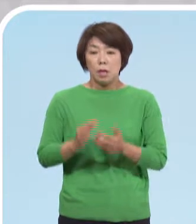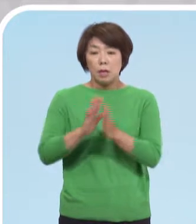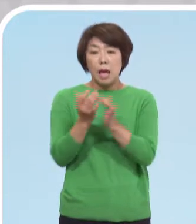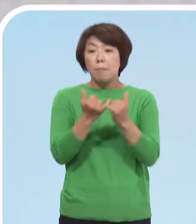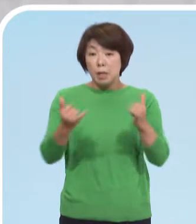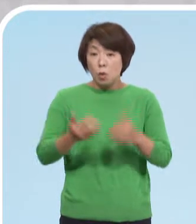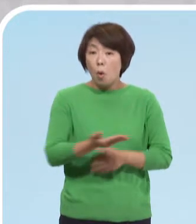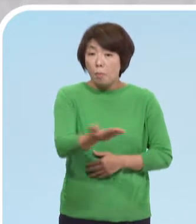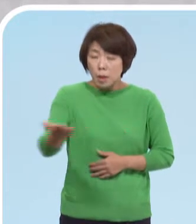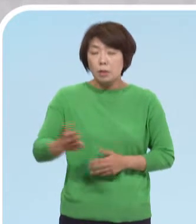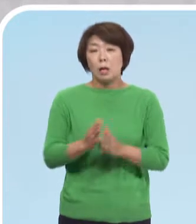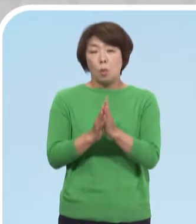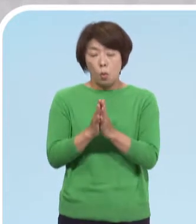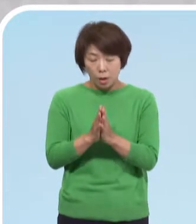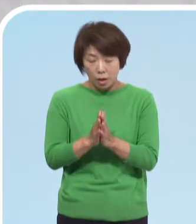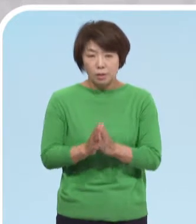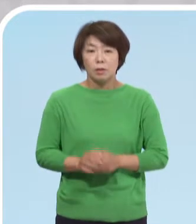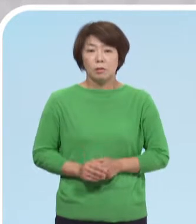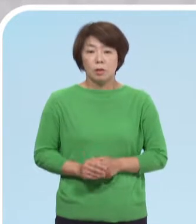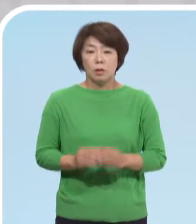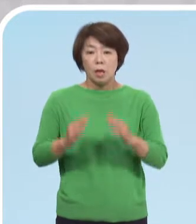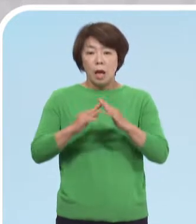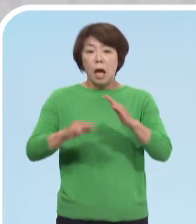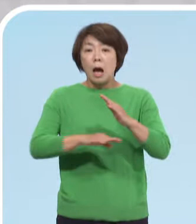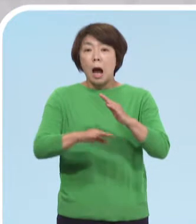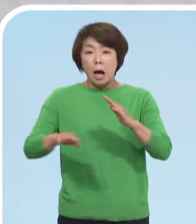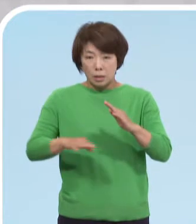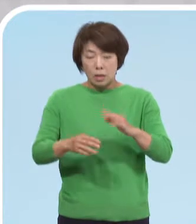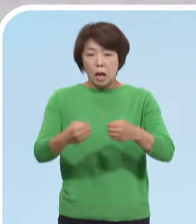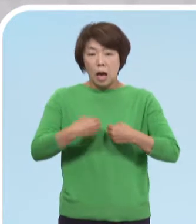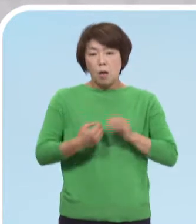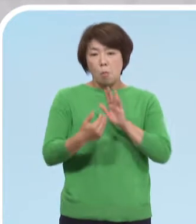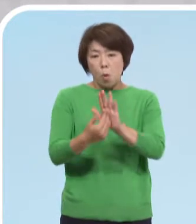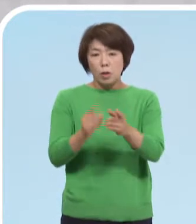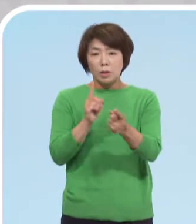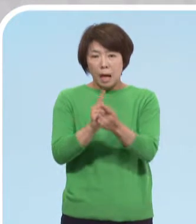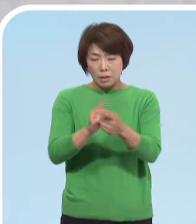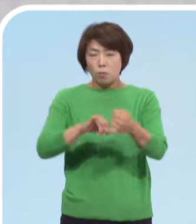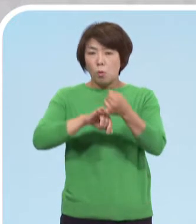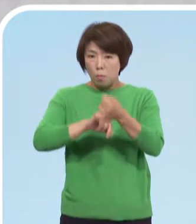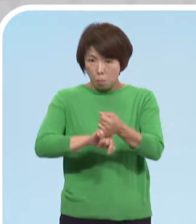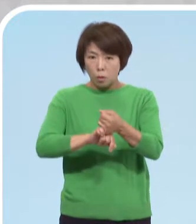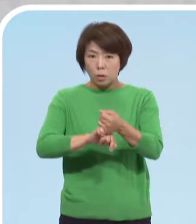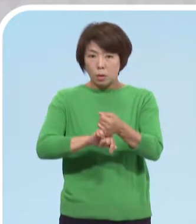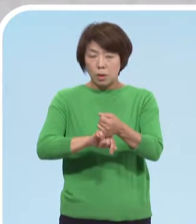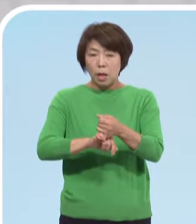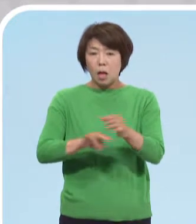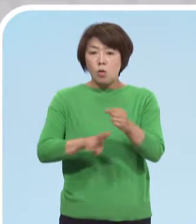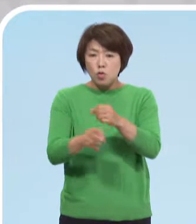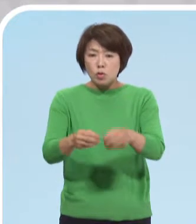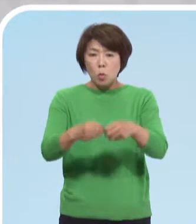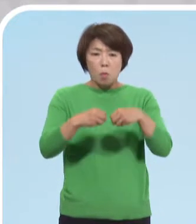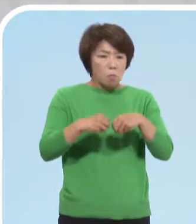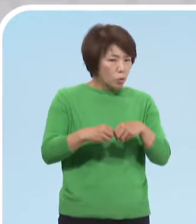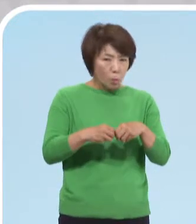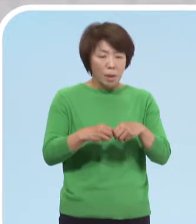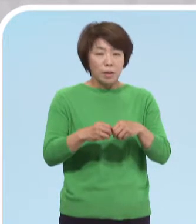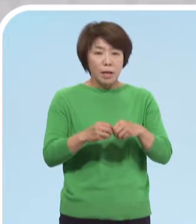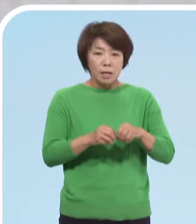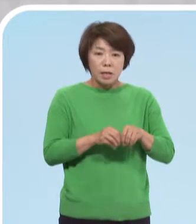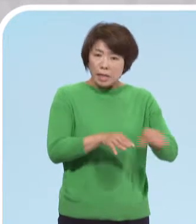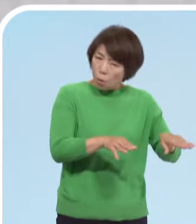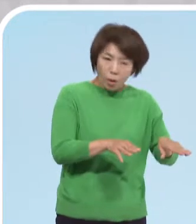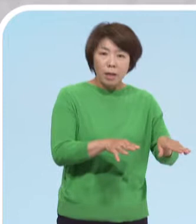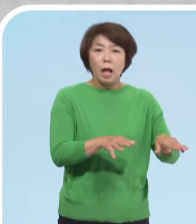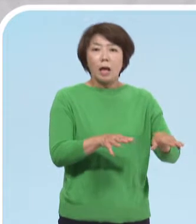県民の皆さんへのお願いです。家庭では感染防止対策を徹底し、ウイルスを持ち込まない、広